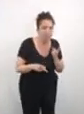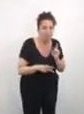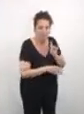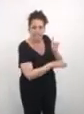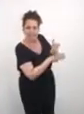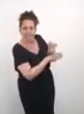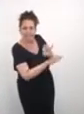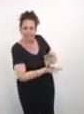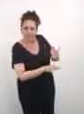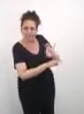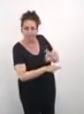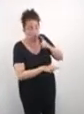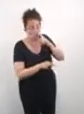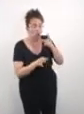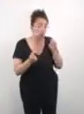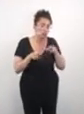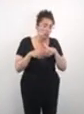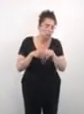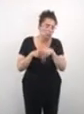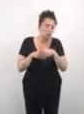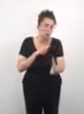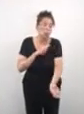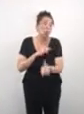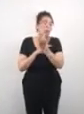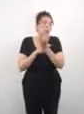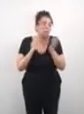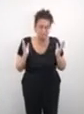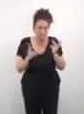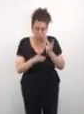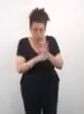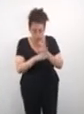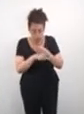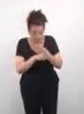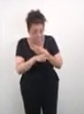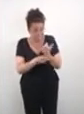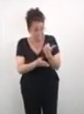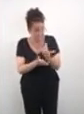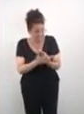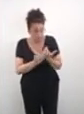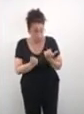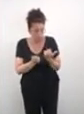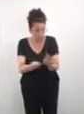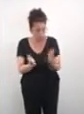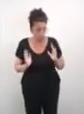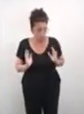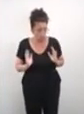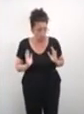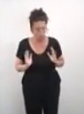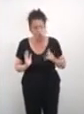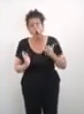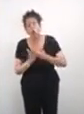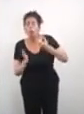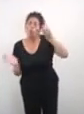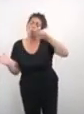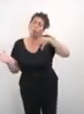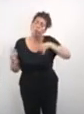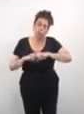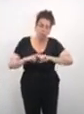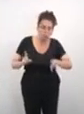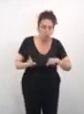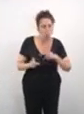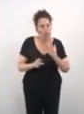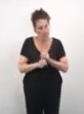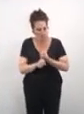vous allez tous voter contre, mais ce sont des outils qui vous sont présentés, qui sont l'issue de longs travaux, et je remercie notre